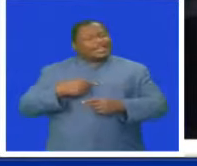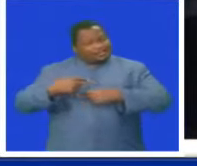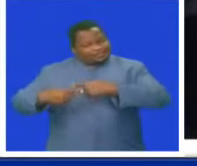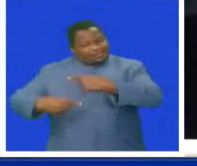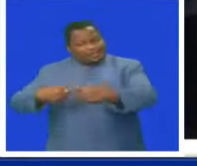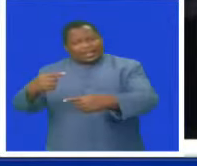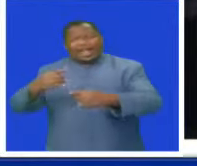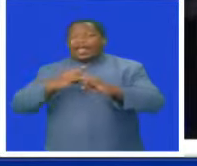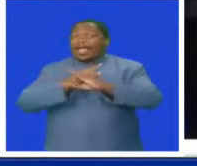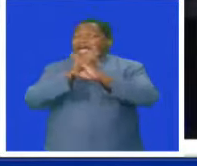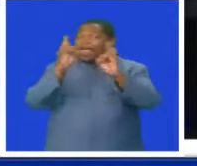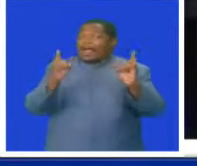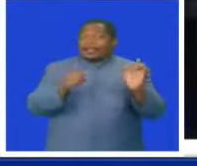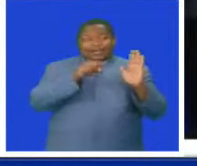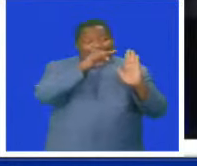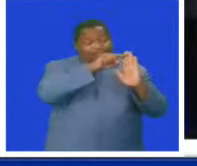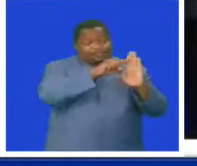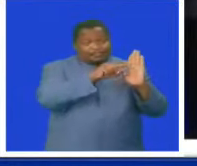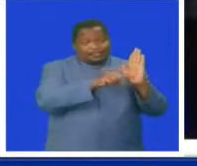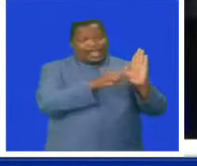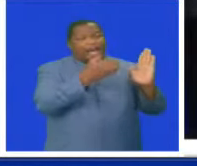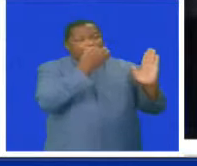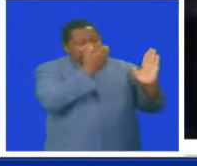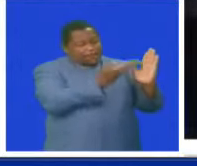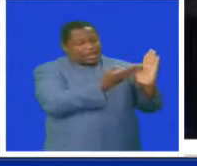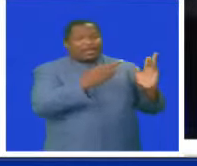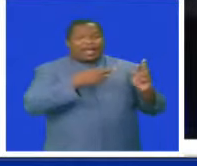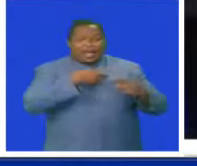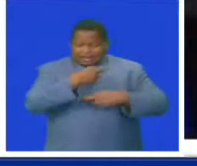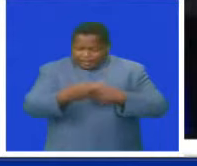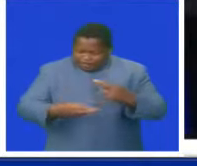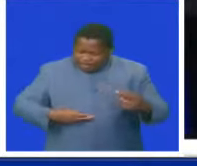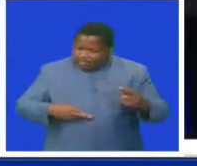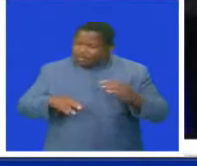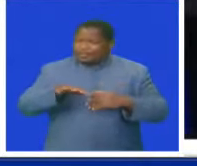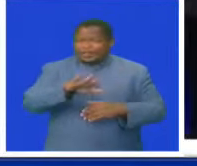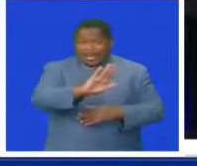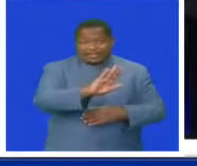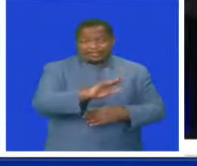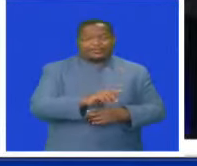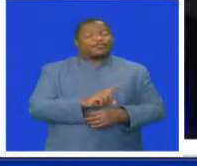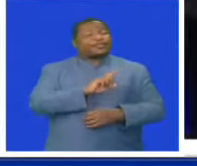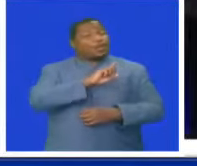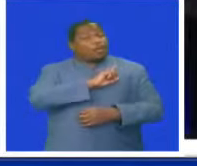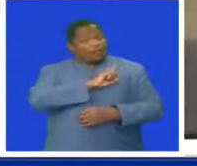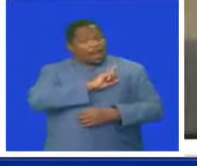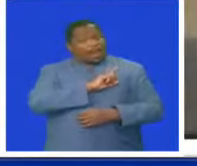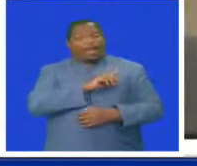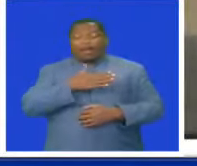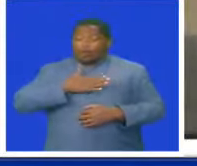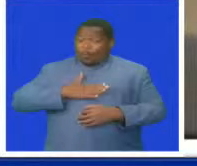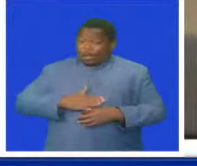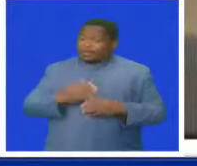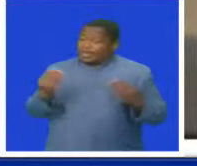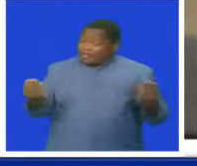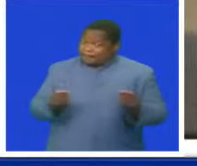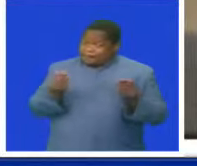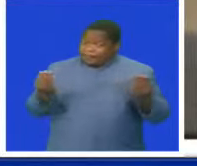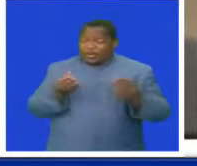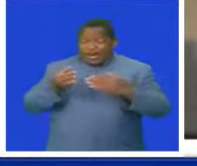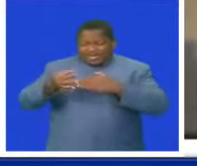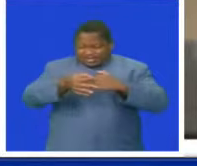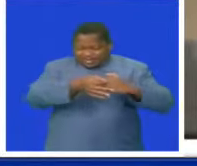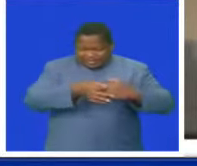migomo iyalandzelwa kuleto tindzawo leto bekunene kuze kuthi sive singetuthola lo mkhuhlane batawuvele bathole